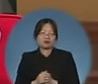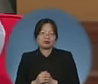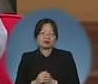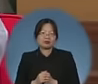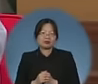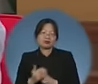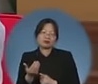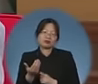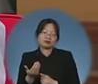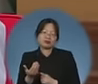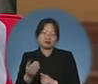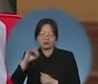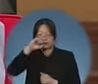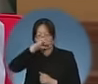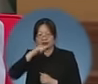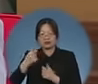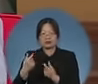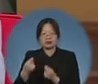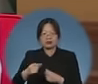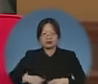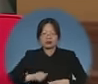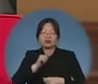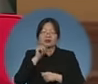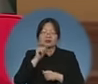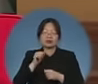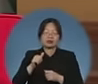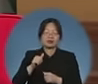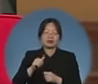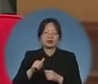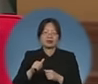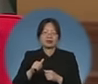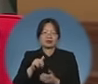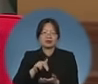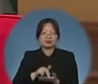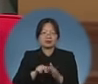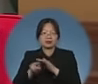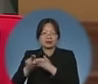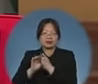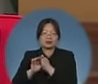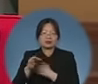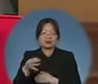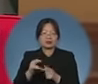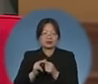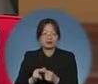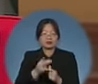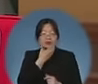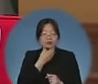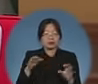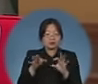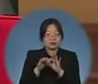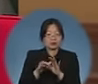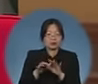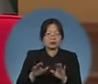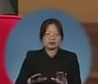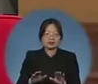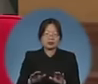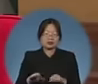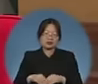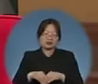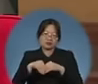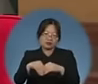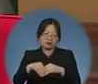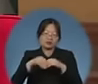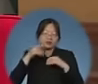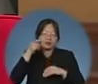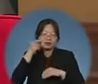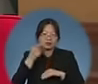이제 아까 아프리카와 같은 빈곤 상태를 벗어나면 네. 이제 돈과 행복의 관계는 더 이상 이렇게 손을 맞잡고 가지